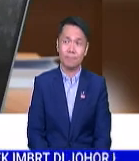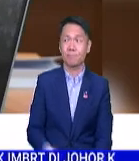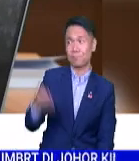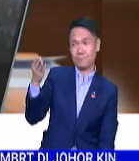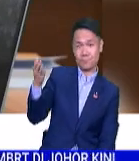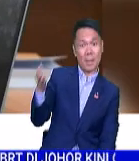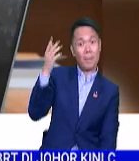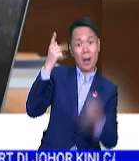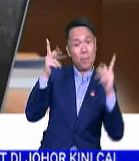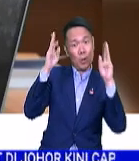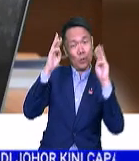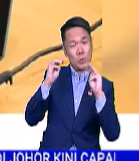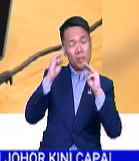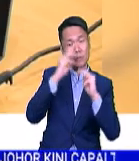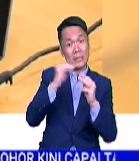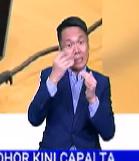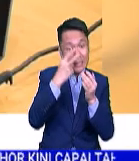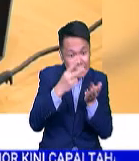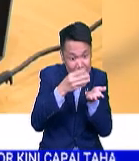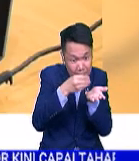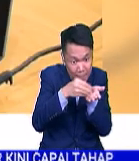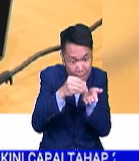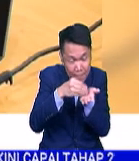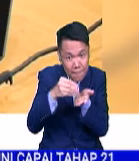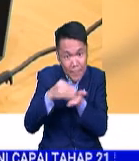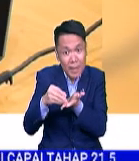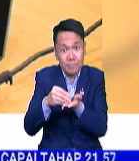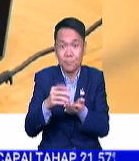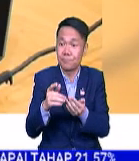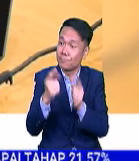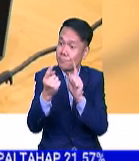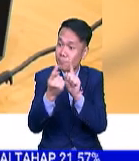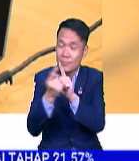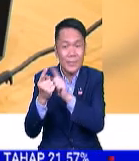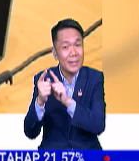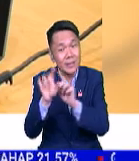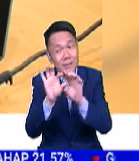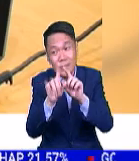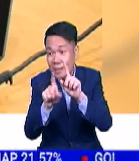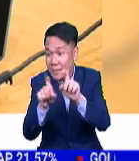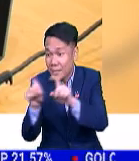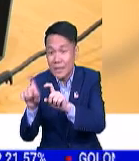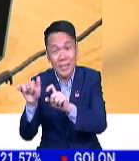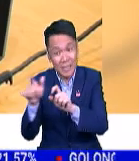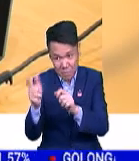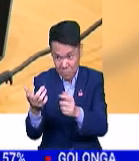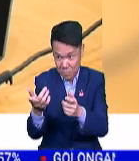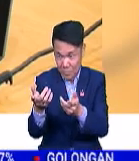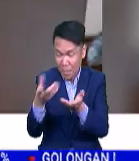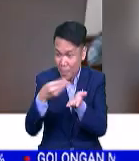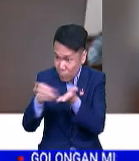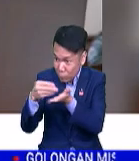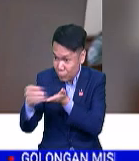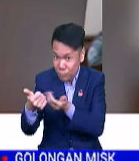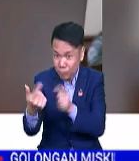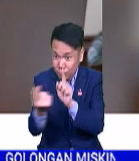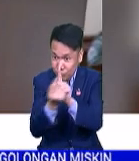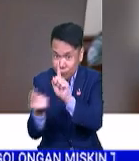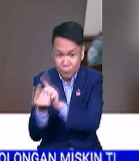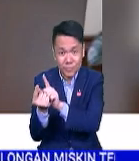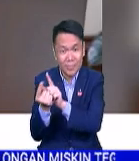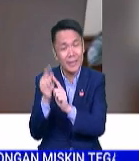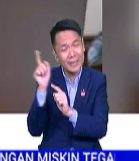Beliau yang turut meninjau proses pembayaran bantuan berkenaan berkesempatan bertanya khabar dengan penerima BKC di